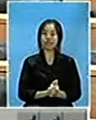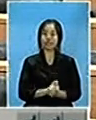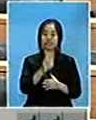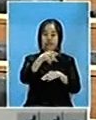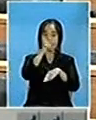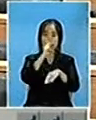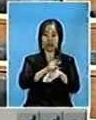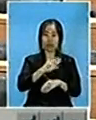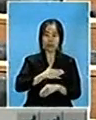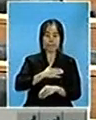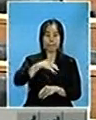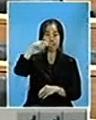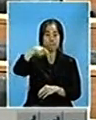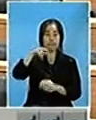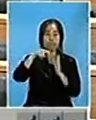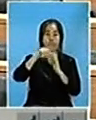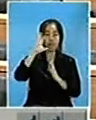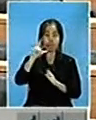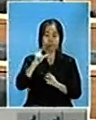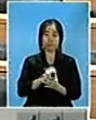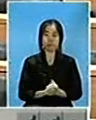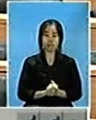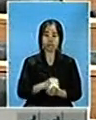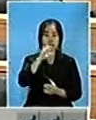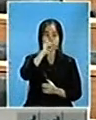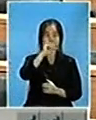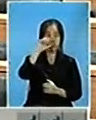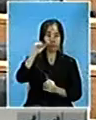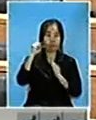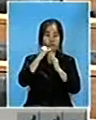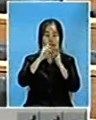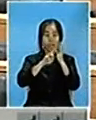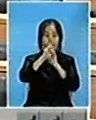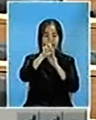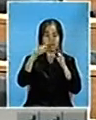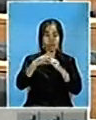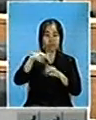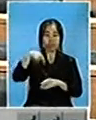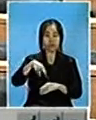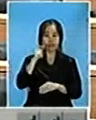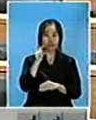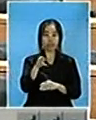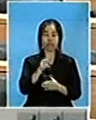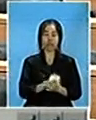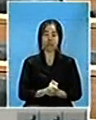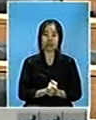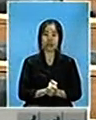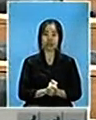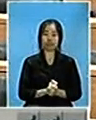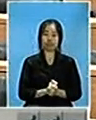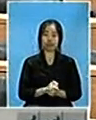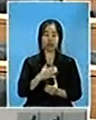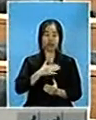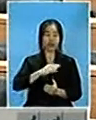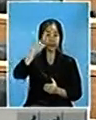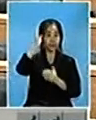กับผมนายพิเชษฐ์เชื้อเมืองพานสมาชิกสภาผู้แทนราษฎรจังหวัดเชียงรายพรรคเพื่อไทยท่านประธานครับผมประท้ว